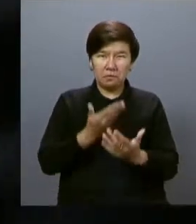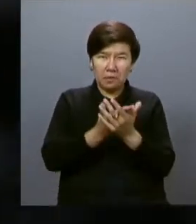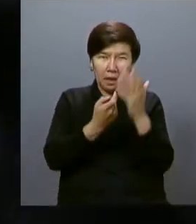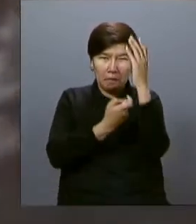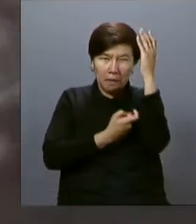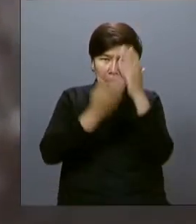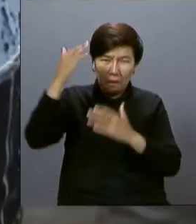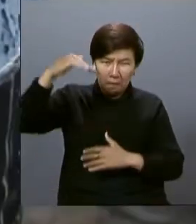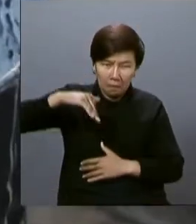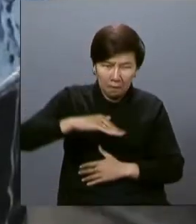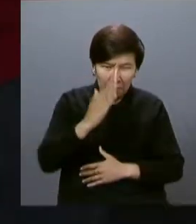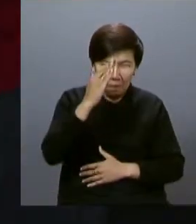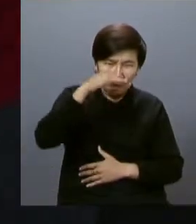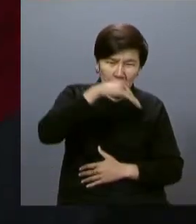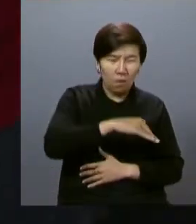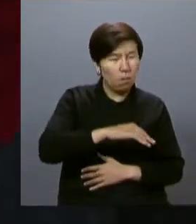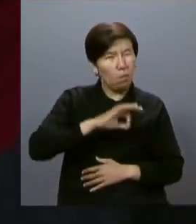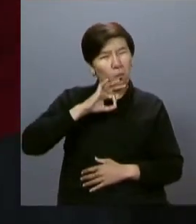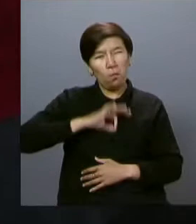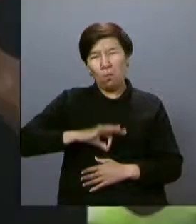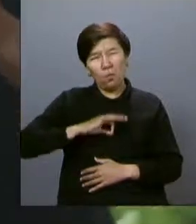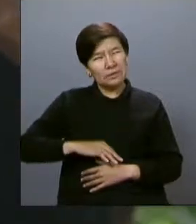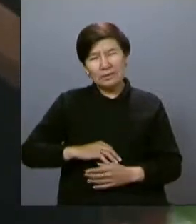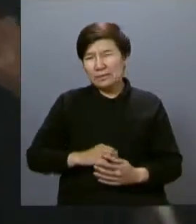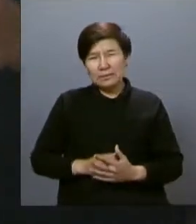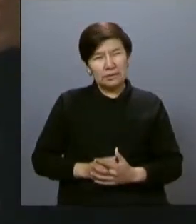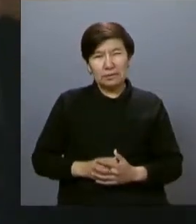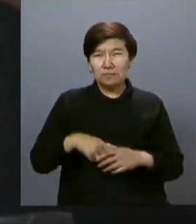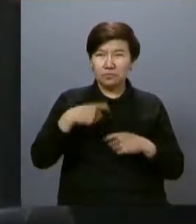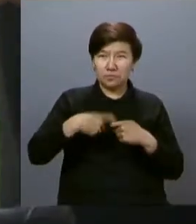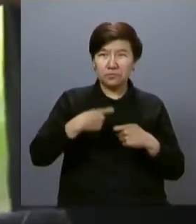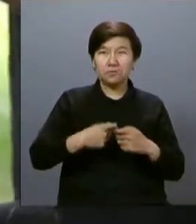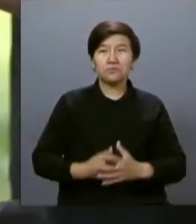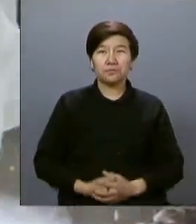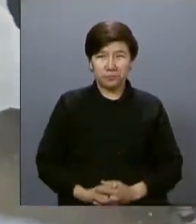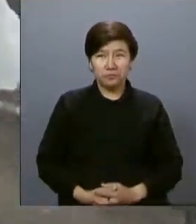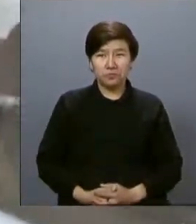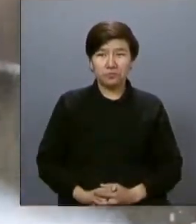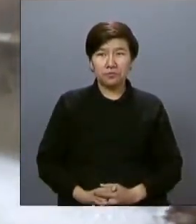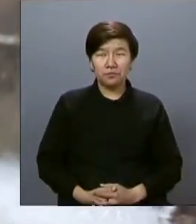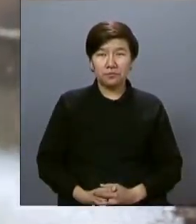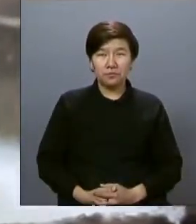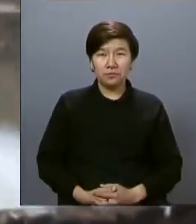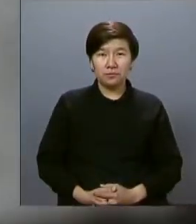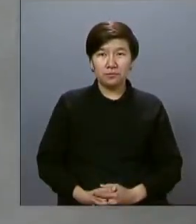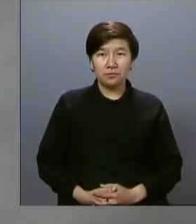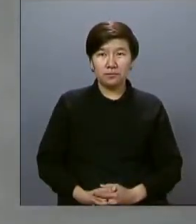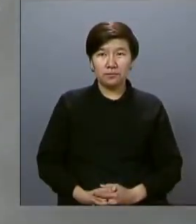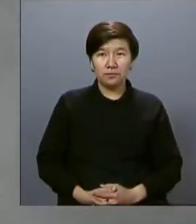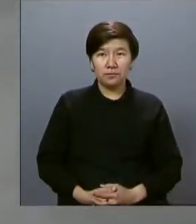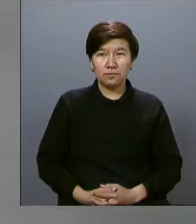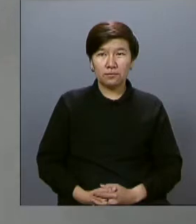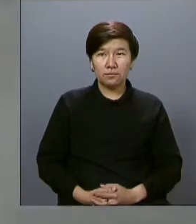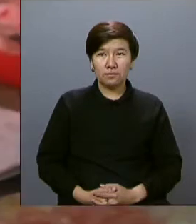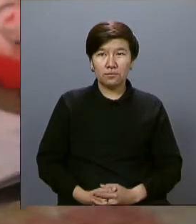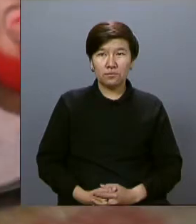มันไม่คงที่ต้องแต่ว่าพยุงราคาสินค้าการเทรดได้ทุกตัวนี่ต้องเป็นกฎช่วยมันขึ้นกับ